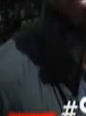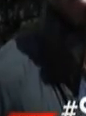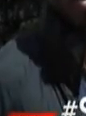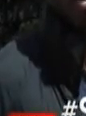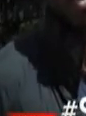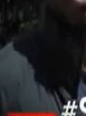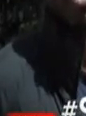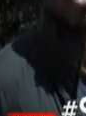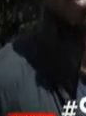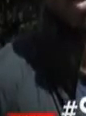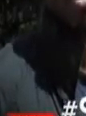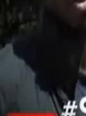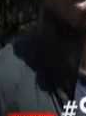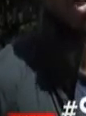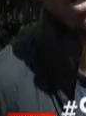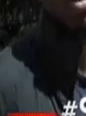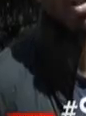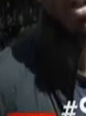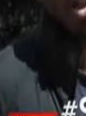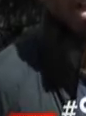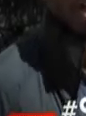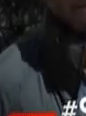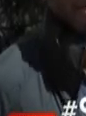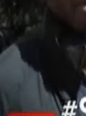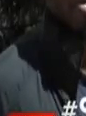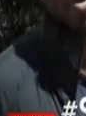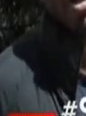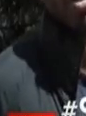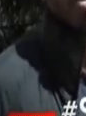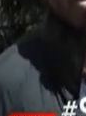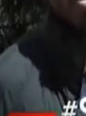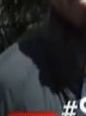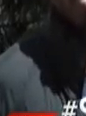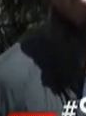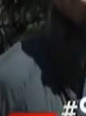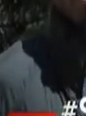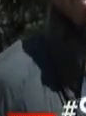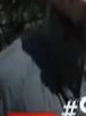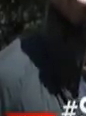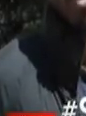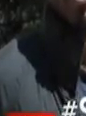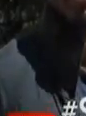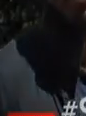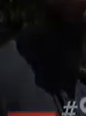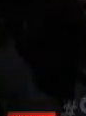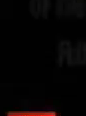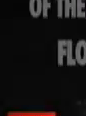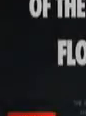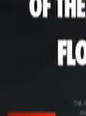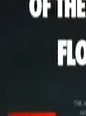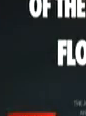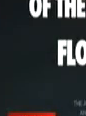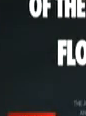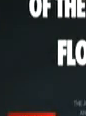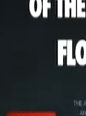to extend to this country, this great country, if it's your prayers or any donations, it will be very appreciated.